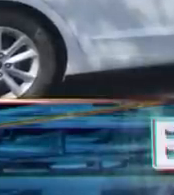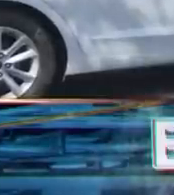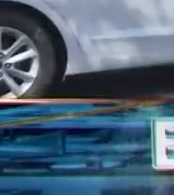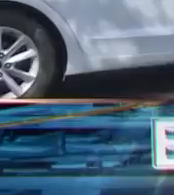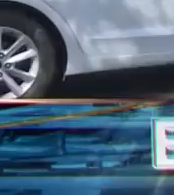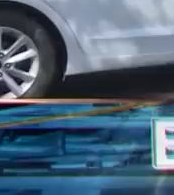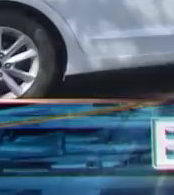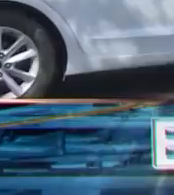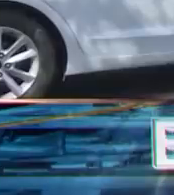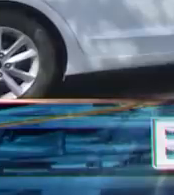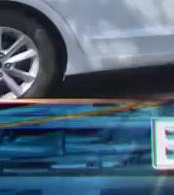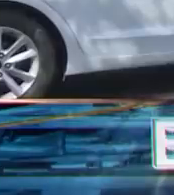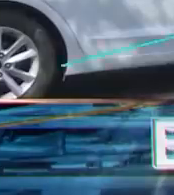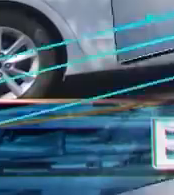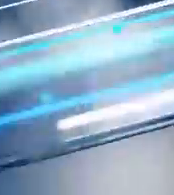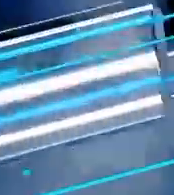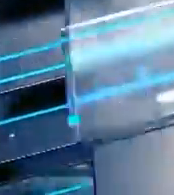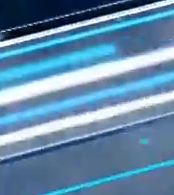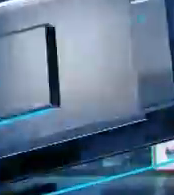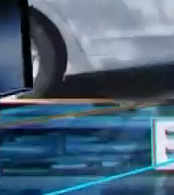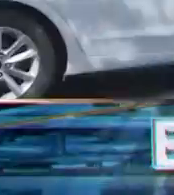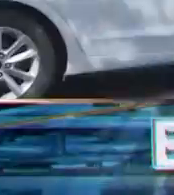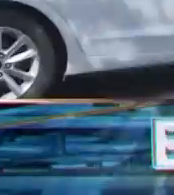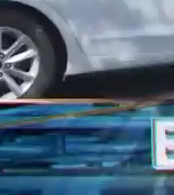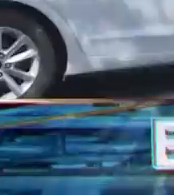полиция қызметкерлері жұмылдырылады.